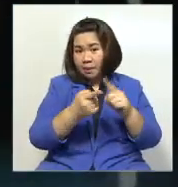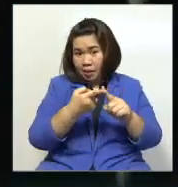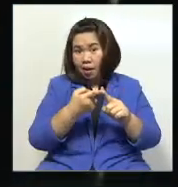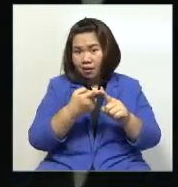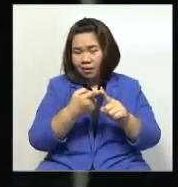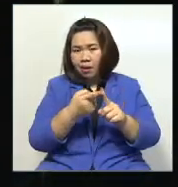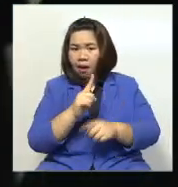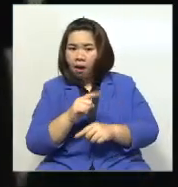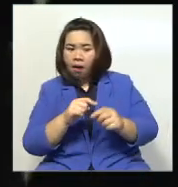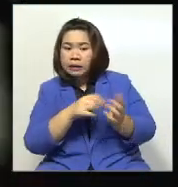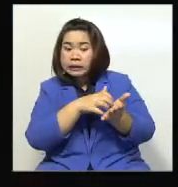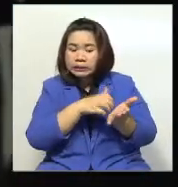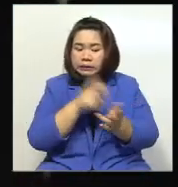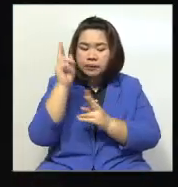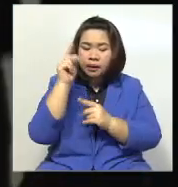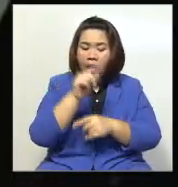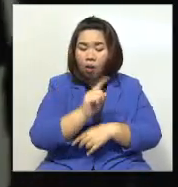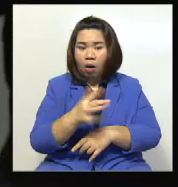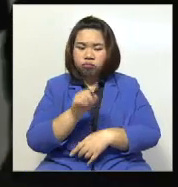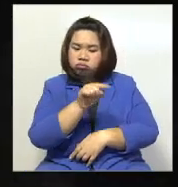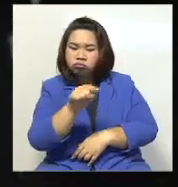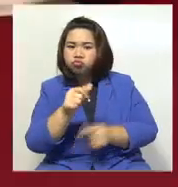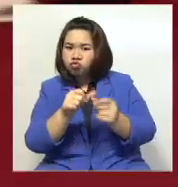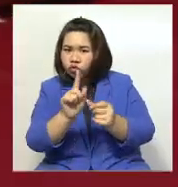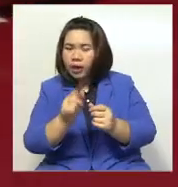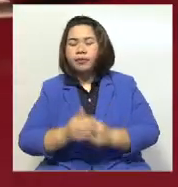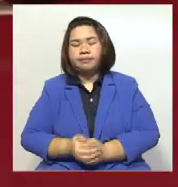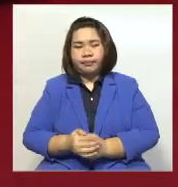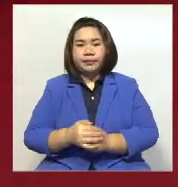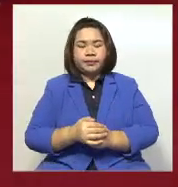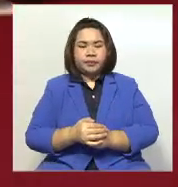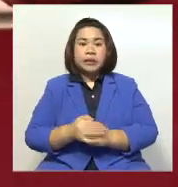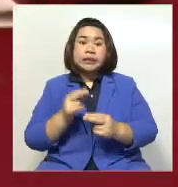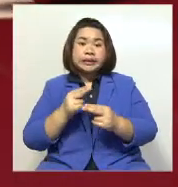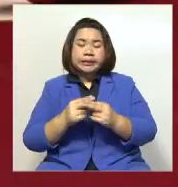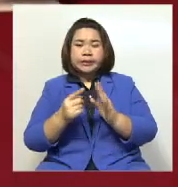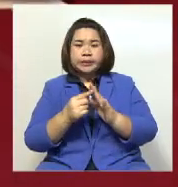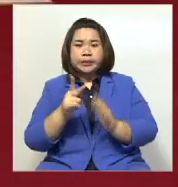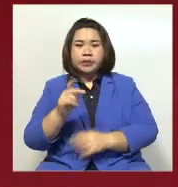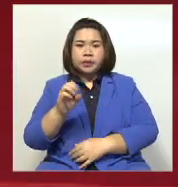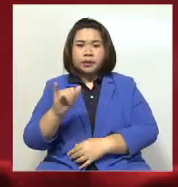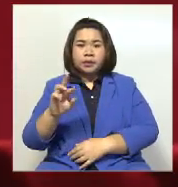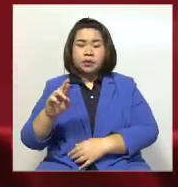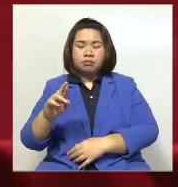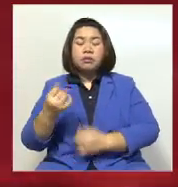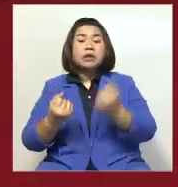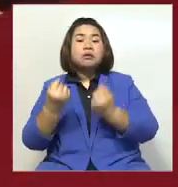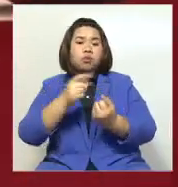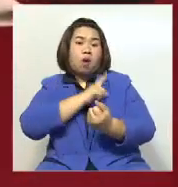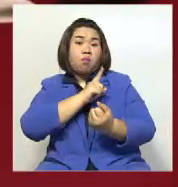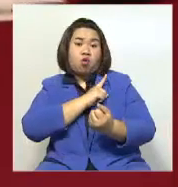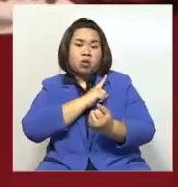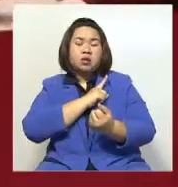ทำหน้าที่สืบข่าวแล้วก็ชี้เป้าหมายนายเกียรติศักดิ์สุรางแสงมีบุญทำหน้าที่ขับรถยนต์เพื่อพานายณร